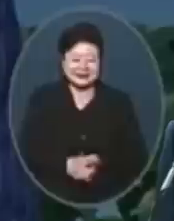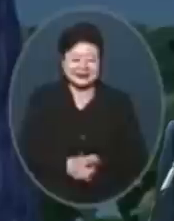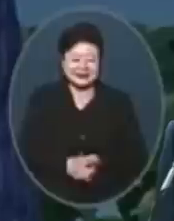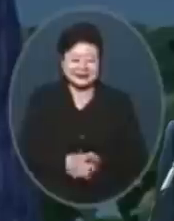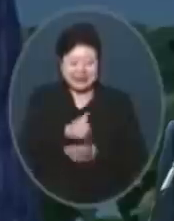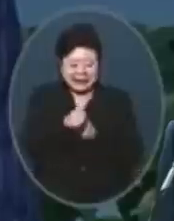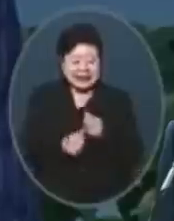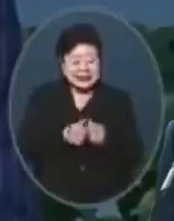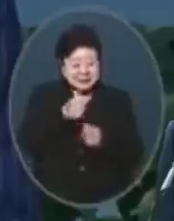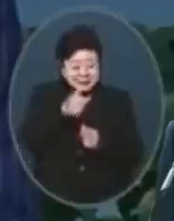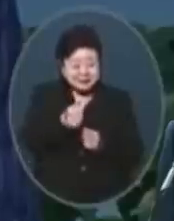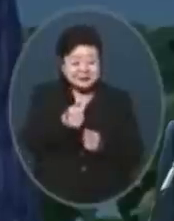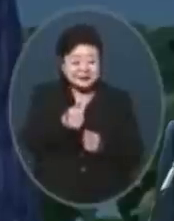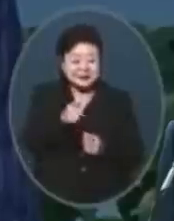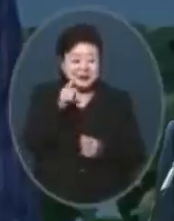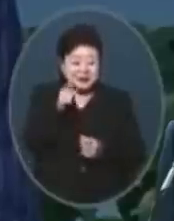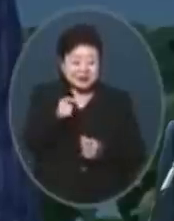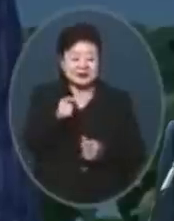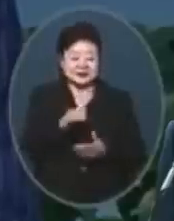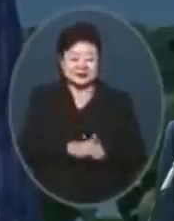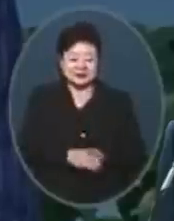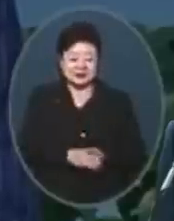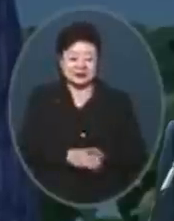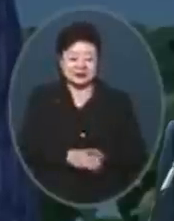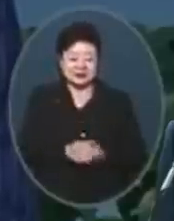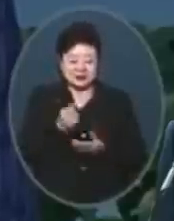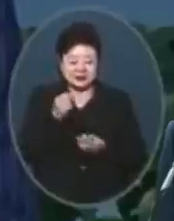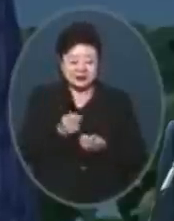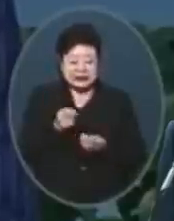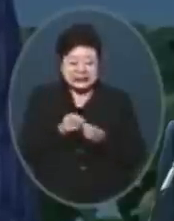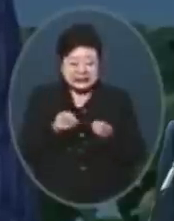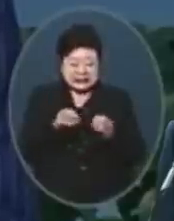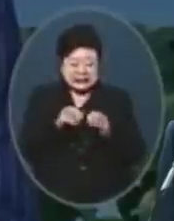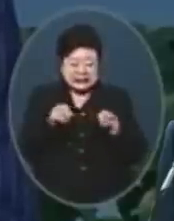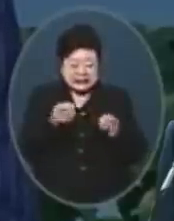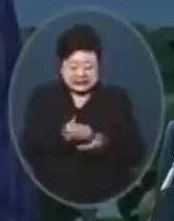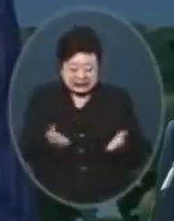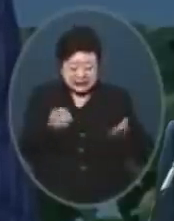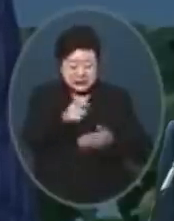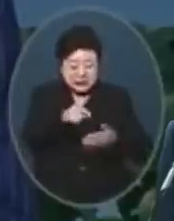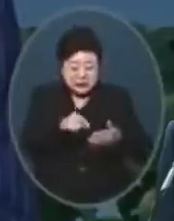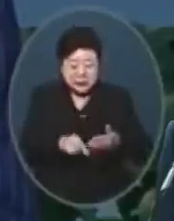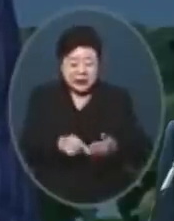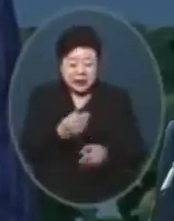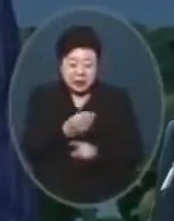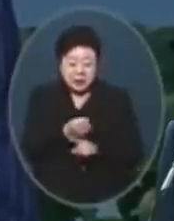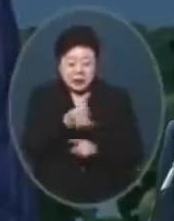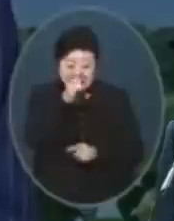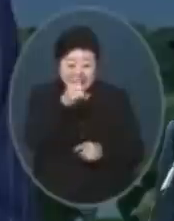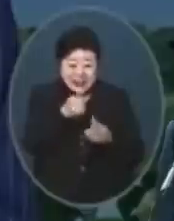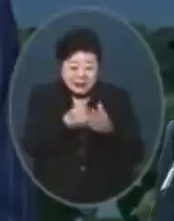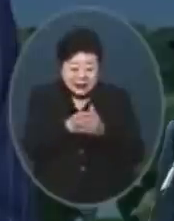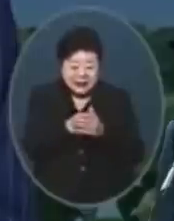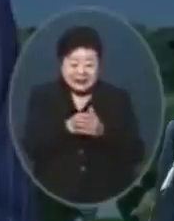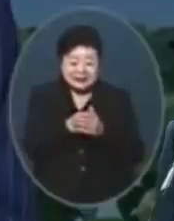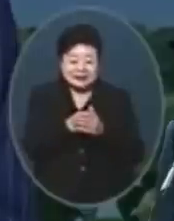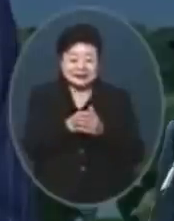하나님이 그 길그릇 속에 들어있으니